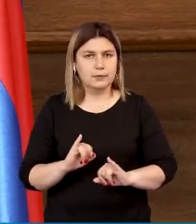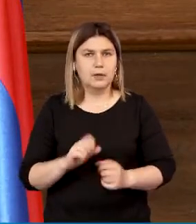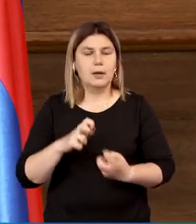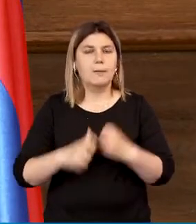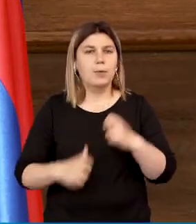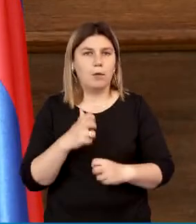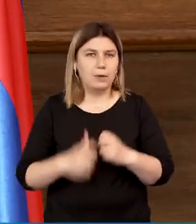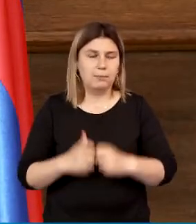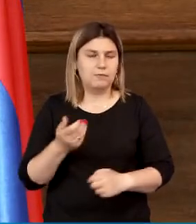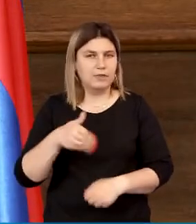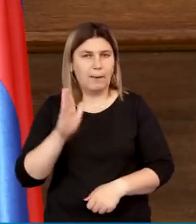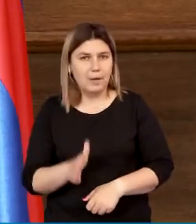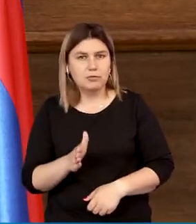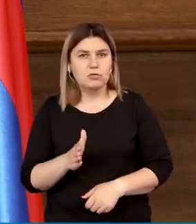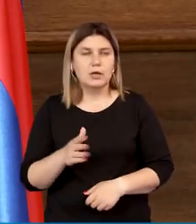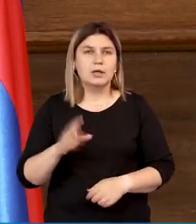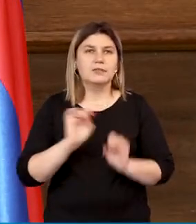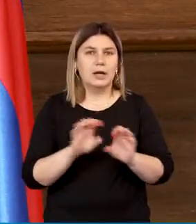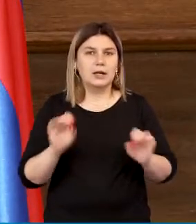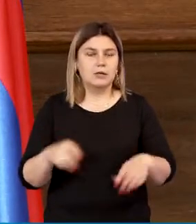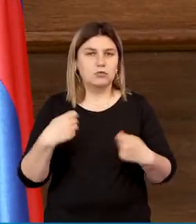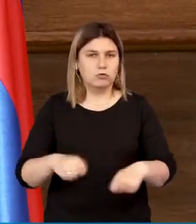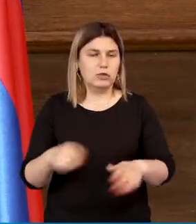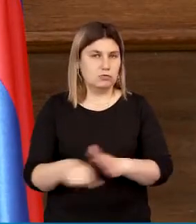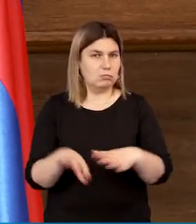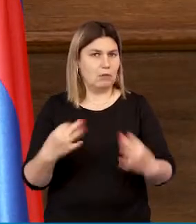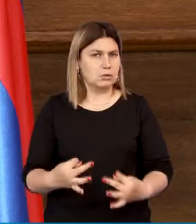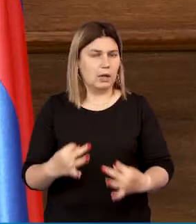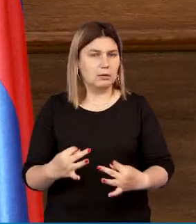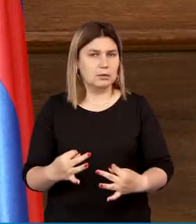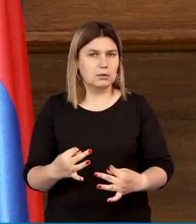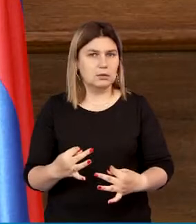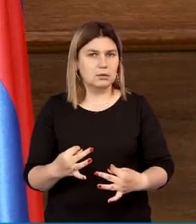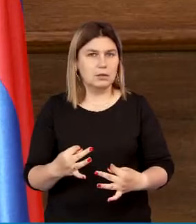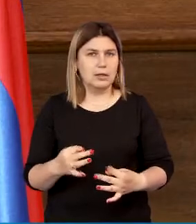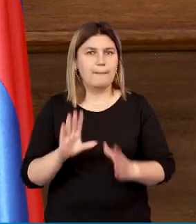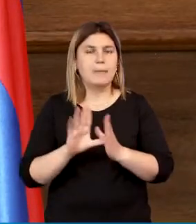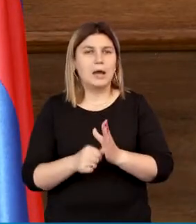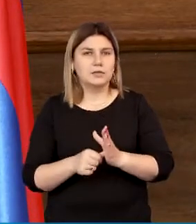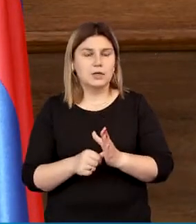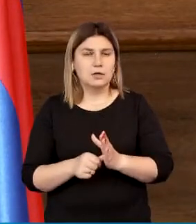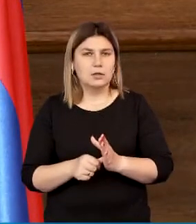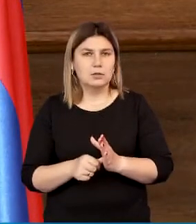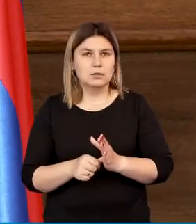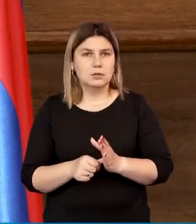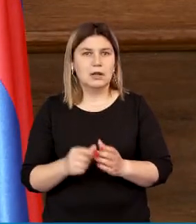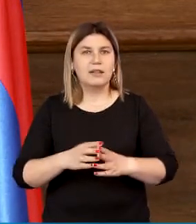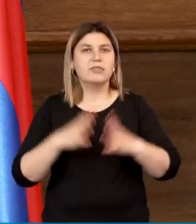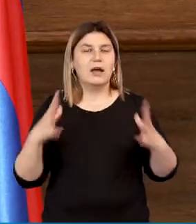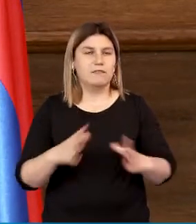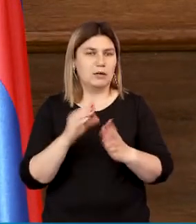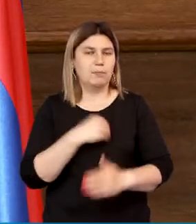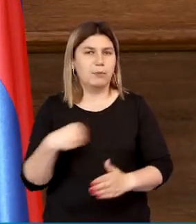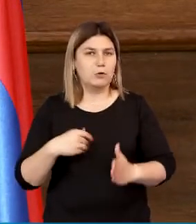problemów, że unikniemy zakażeń. Szczecin jak do tej pory jest tym miastem spośród największych polskich